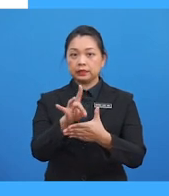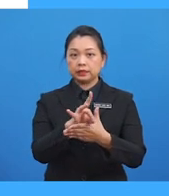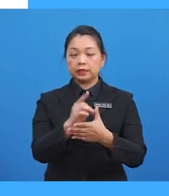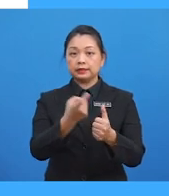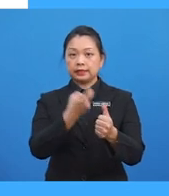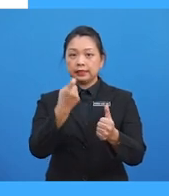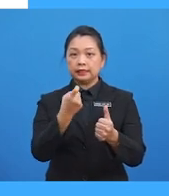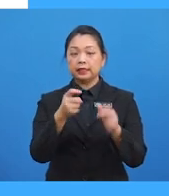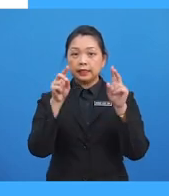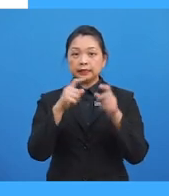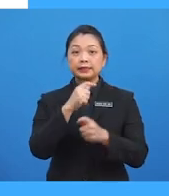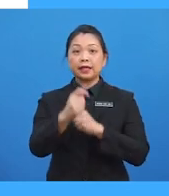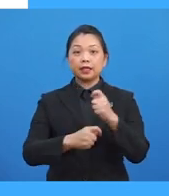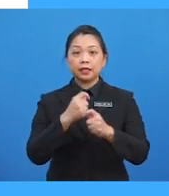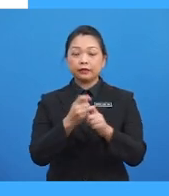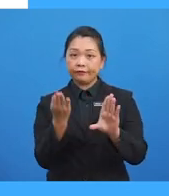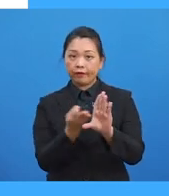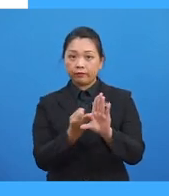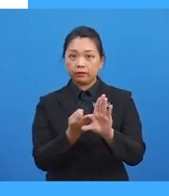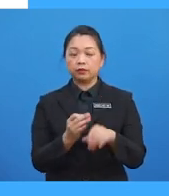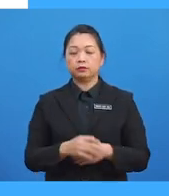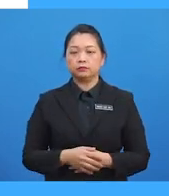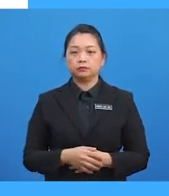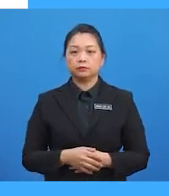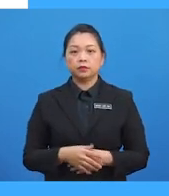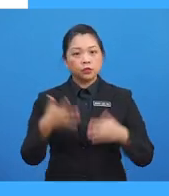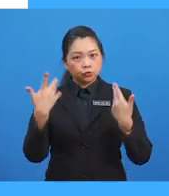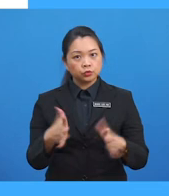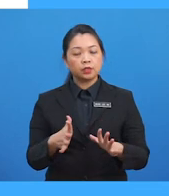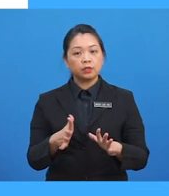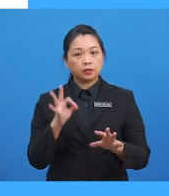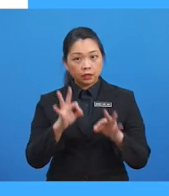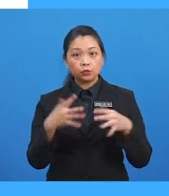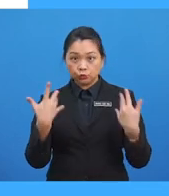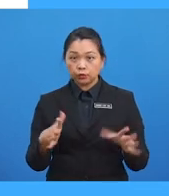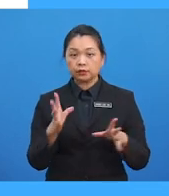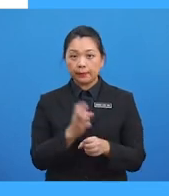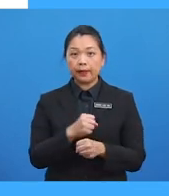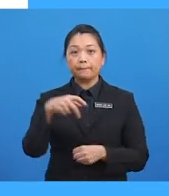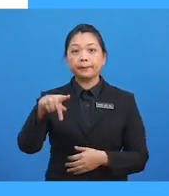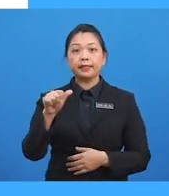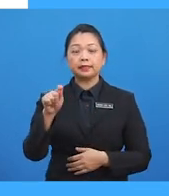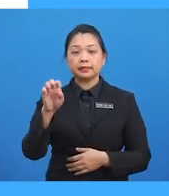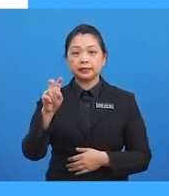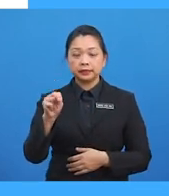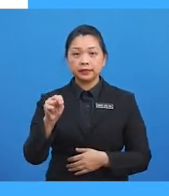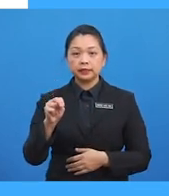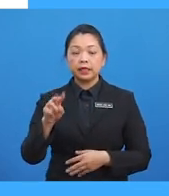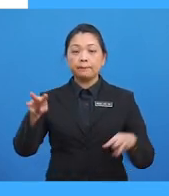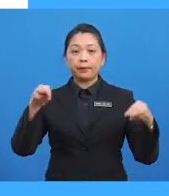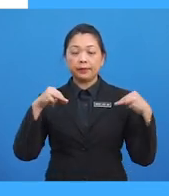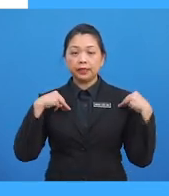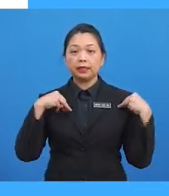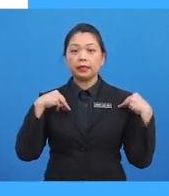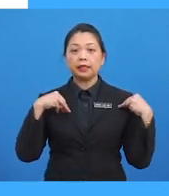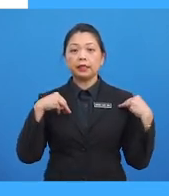pemfailan. Keenam, setelah diberi paten, pemunya paten mempunyai hak untuk mendapat prosiding